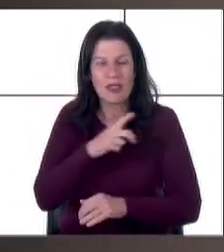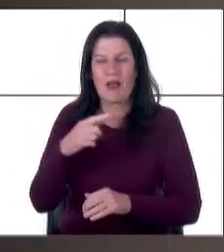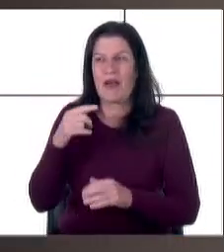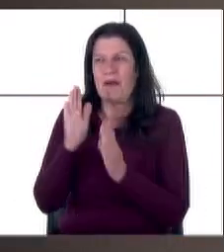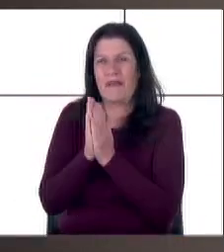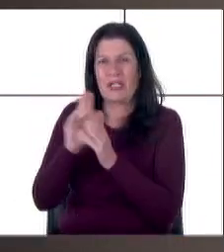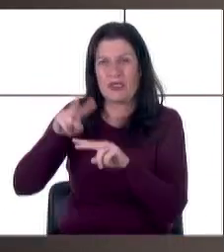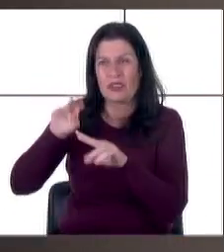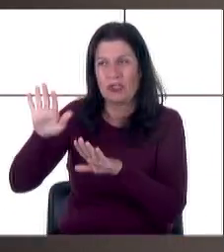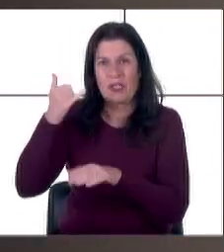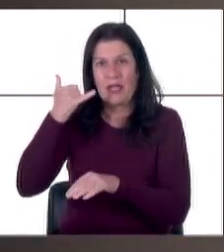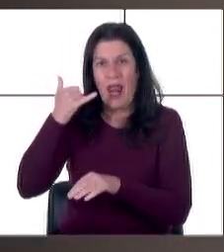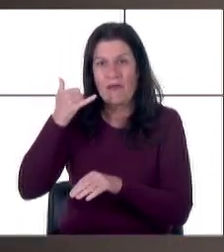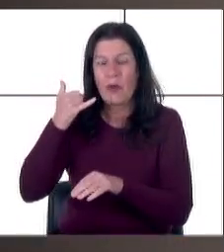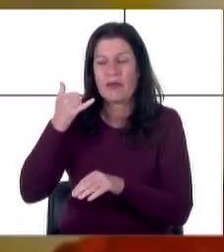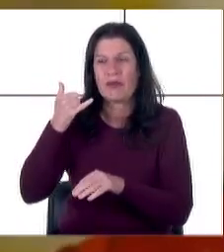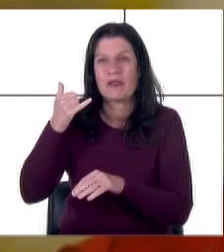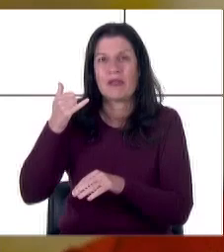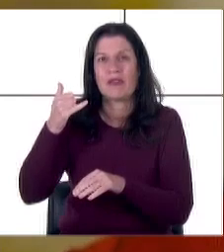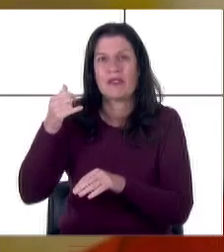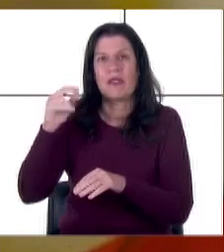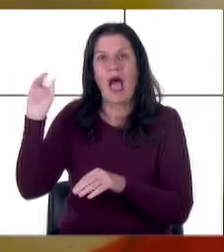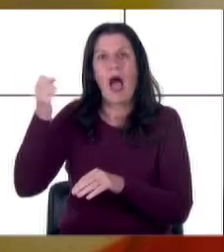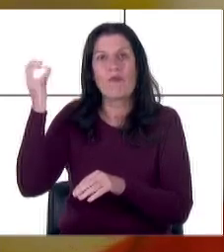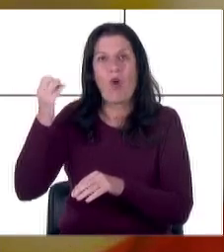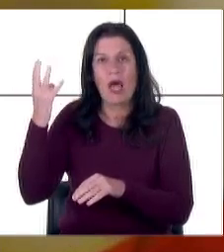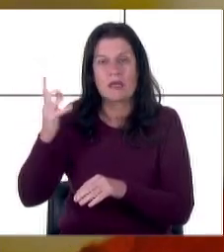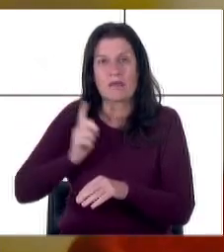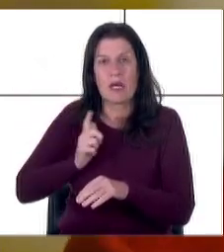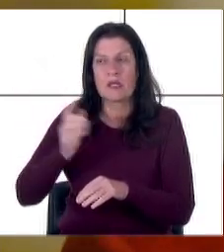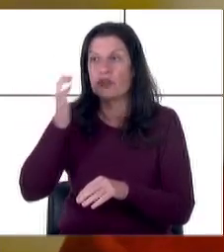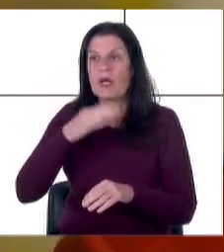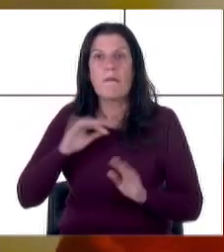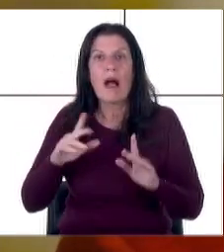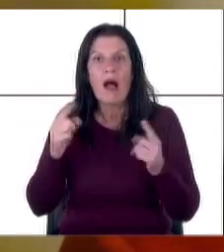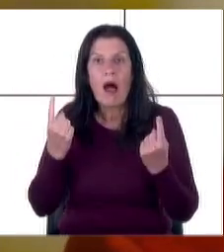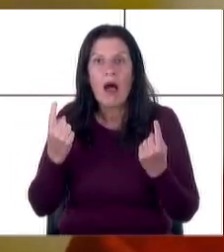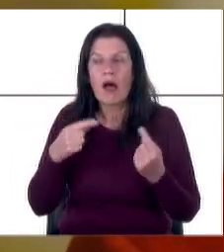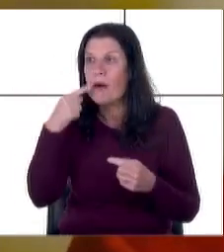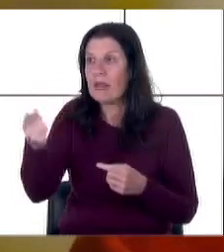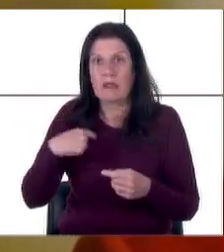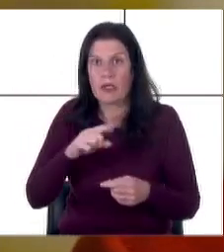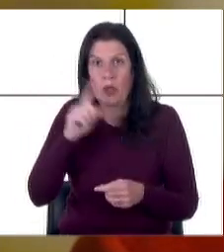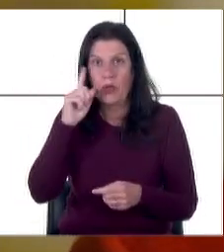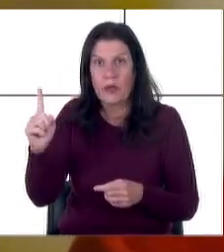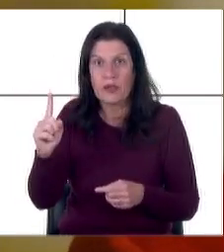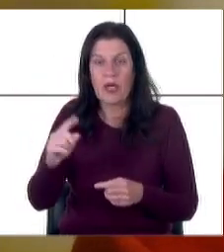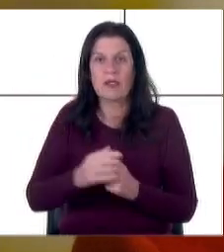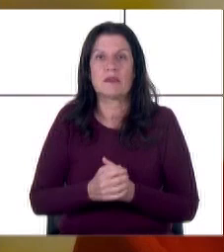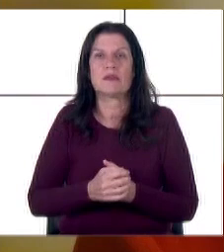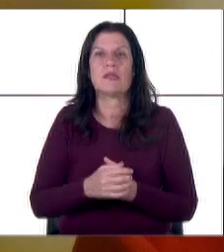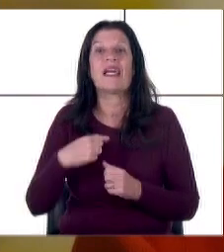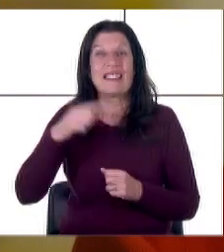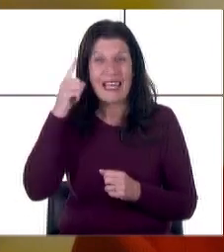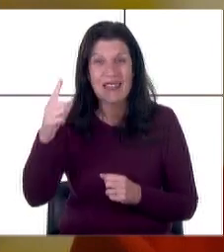עד שהגיע האמבולנס, והיא שאלה אותי מה קרה, אמרתי לה, אני לא יודעת. האמת היא שידעתי שהוא עשה את זה,